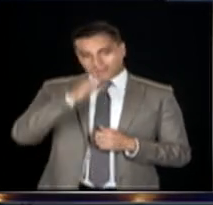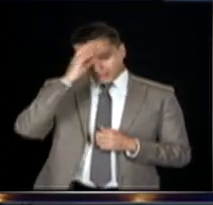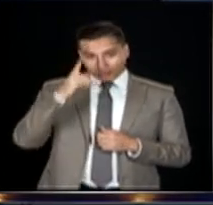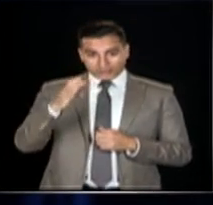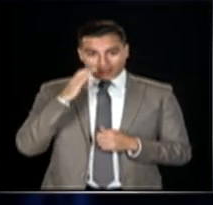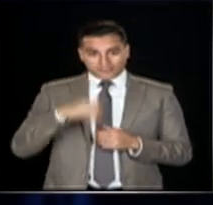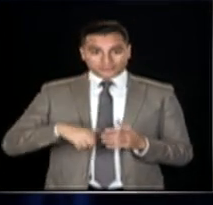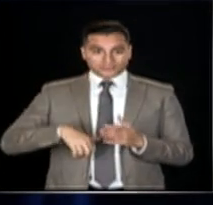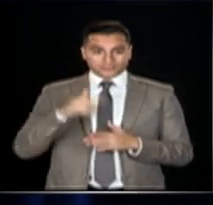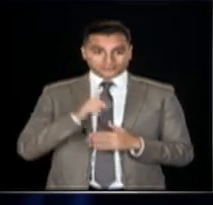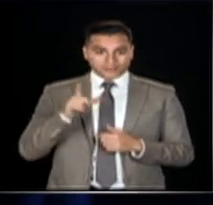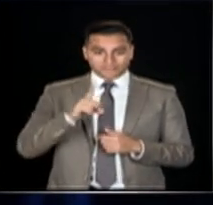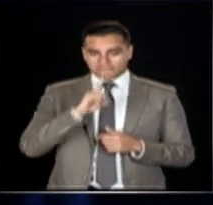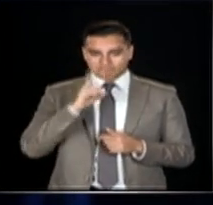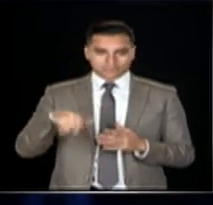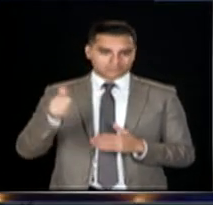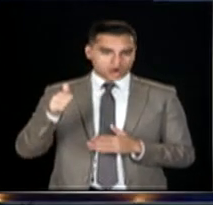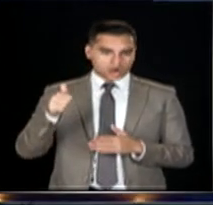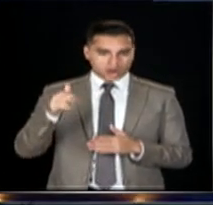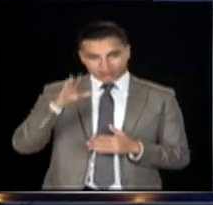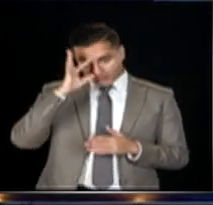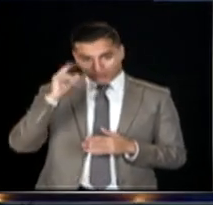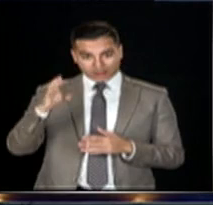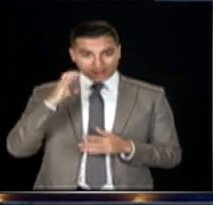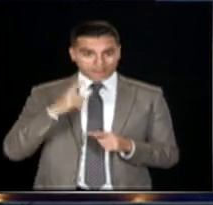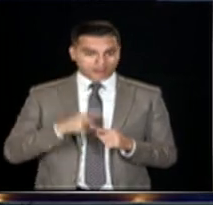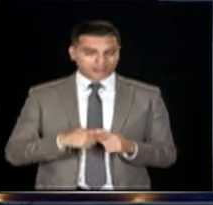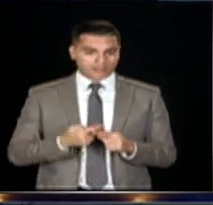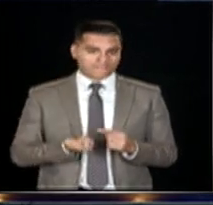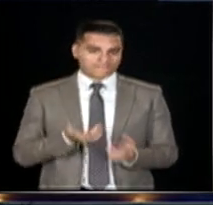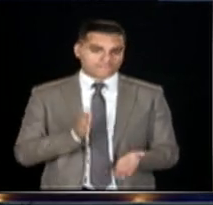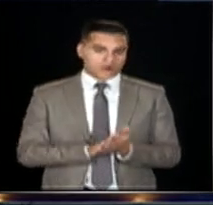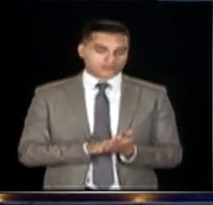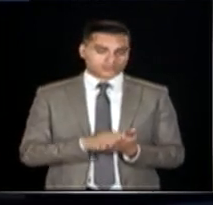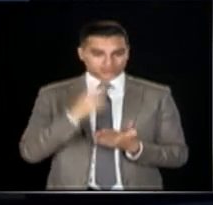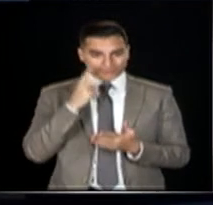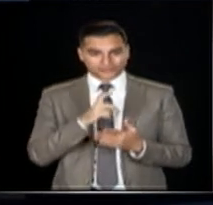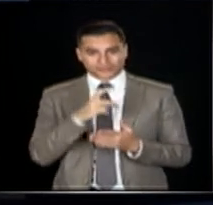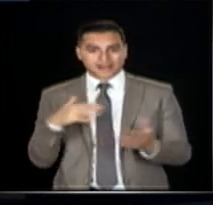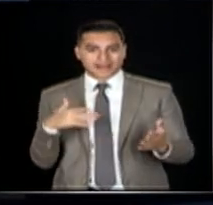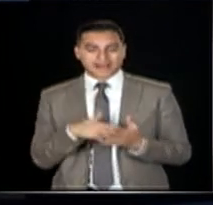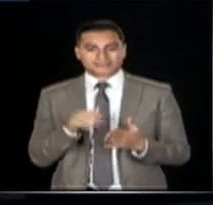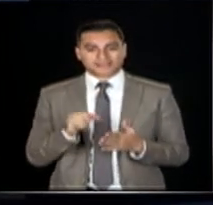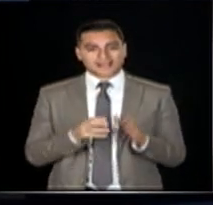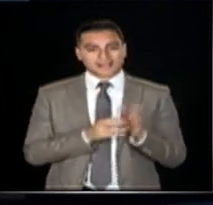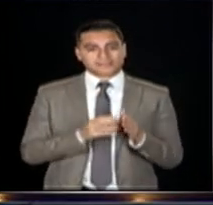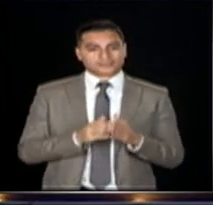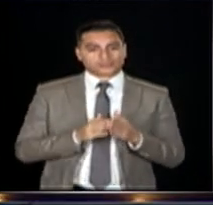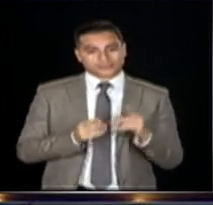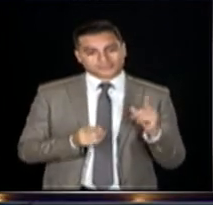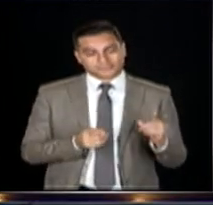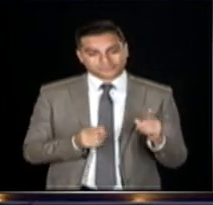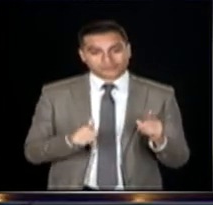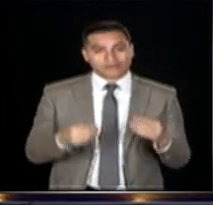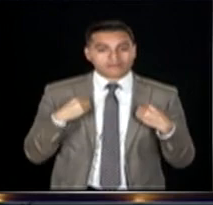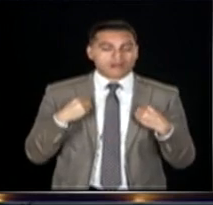الإجابة صح المباراة حسمت، لو الإجابة غلط هنستنى السؤال الأخير لجامعة قناة السويس.